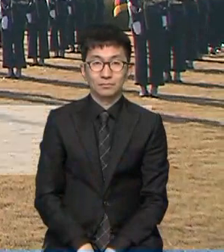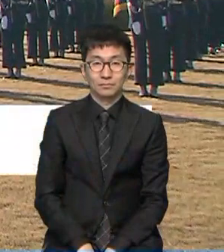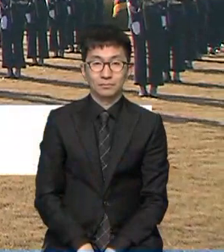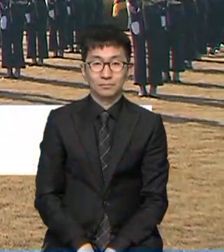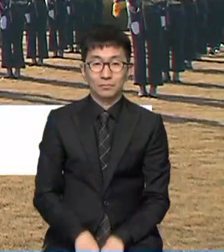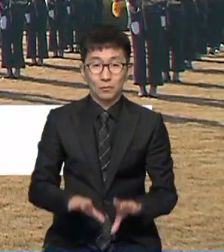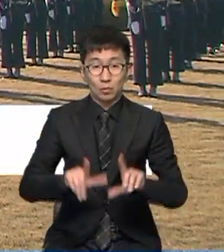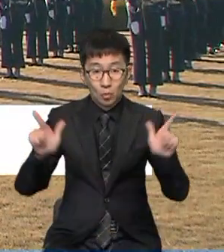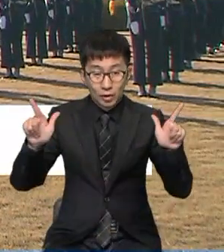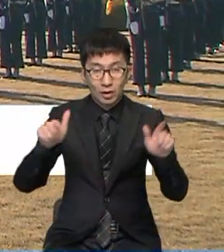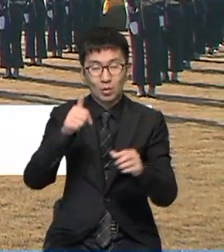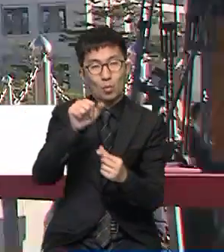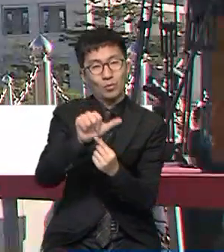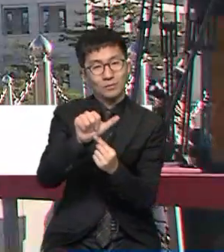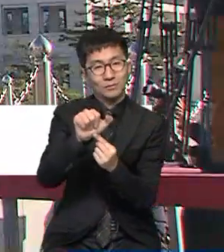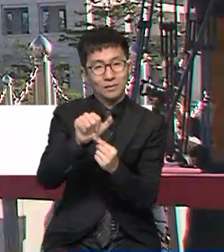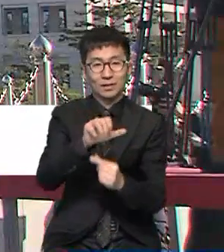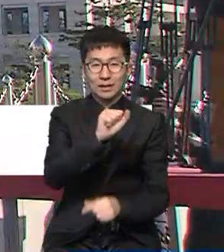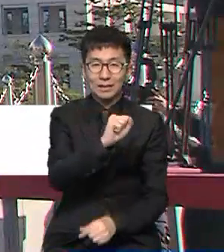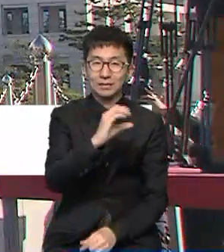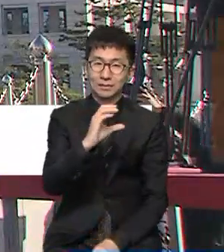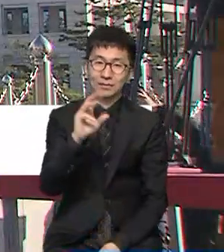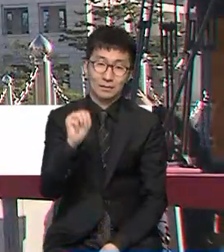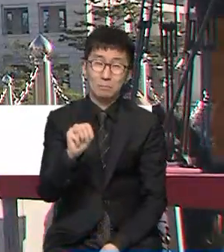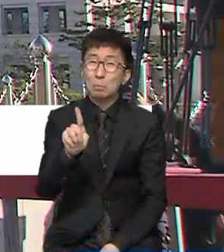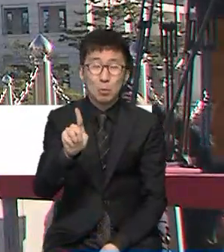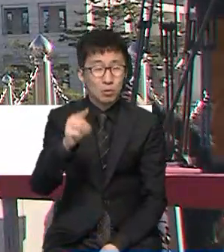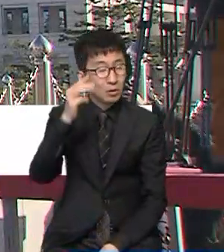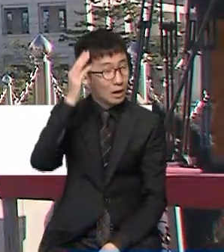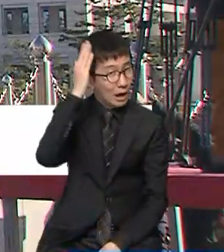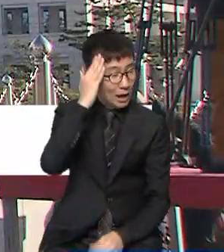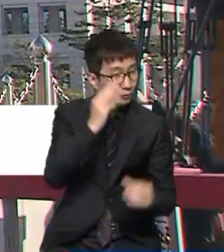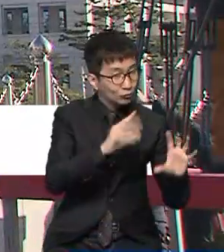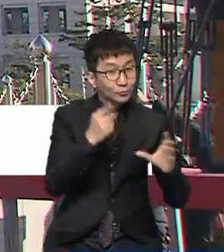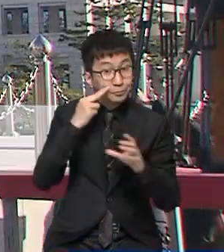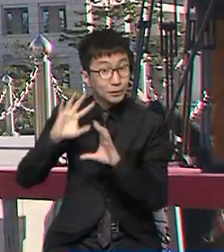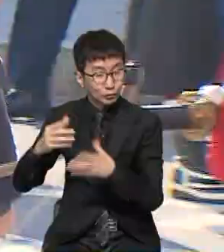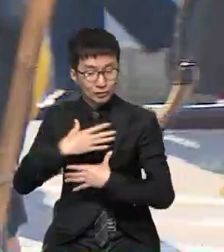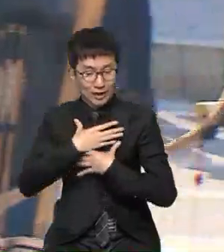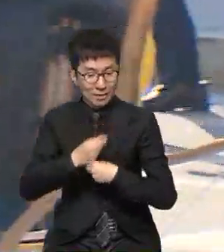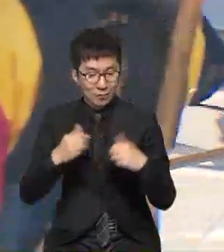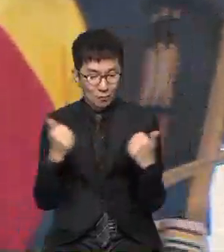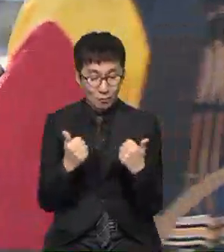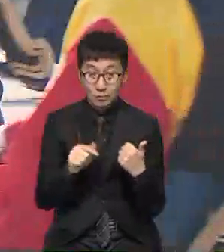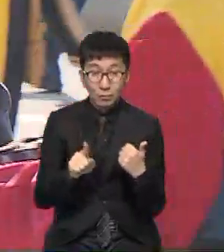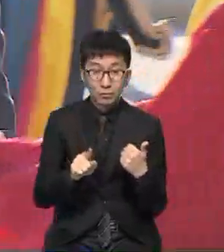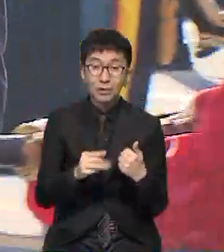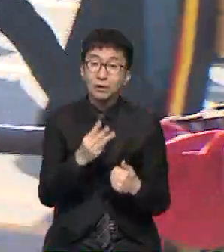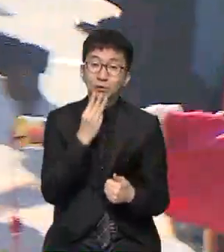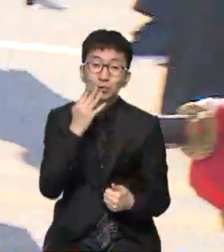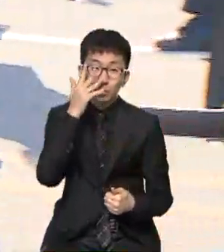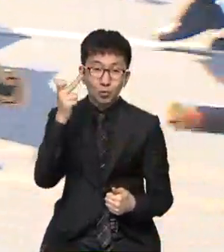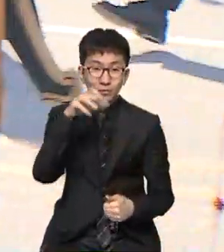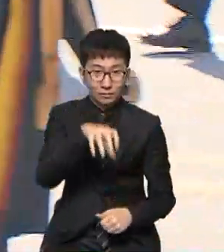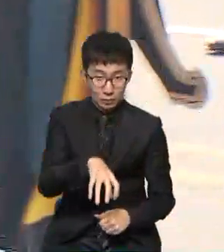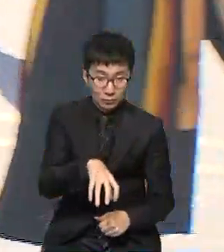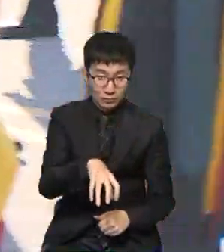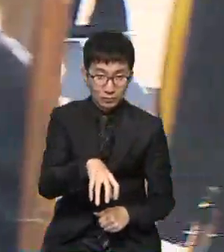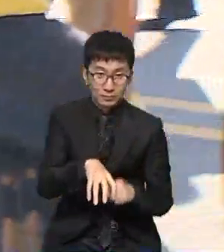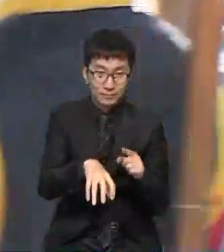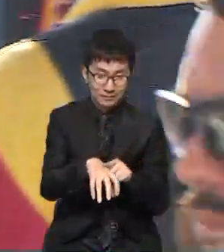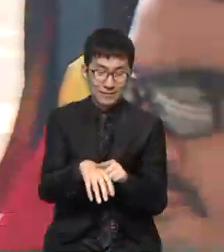올해 제55차 SCM 한미안보협의회는 서울 용산 국방부에서 국군 의장대의